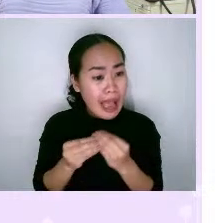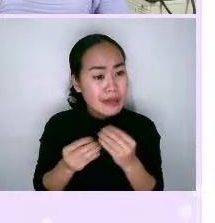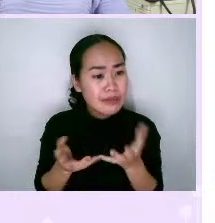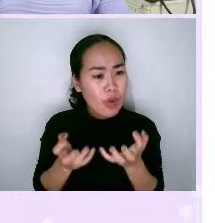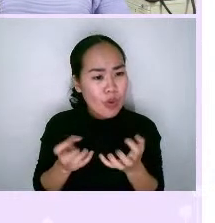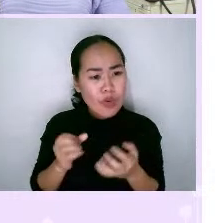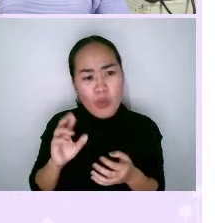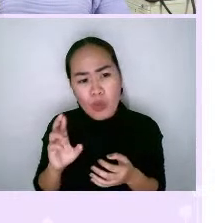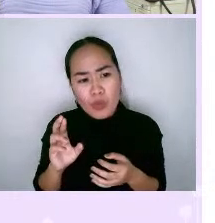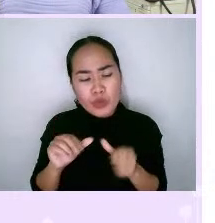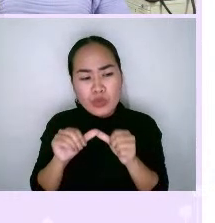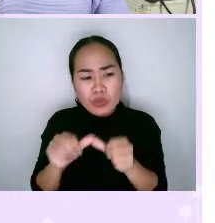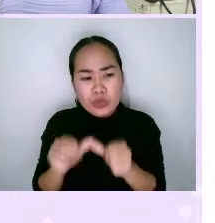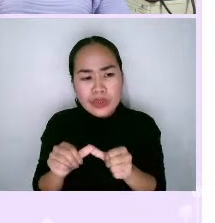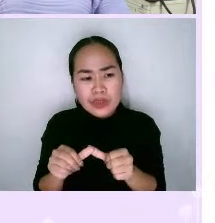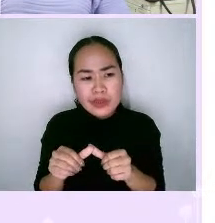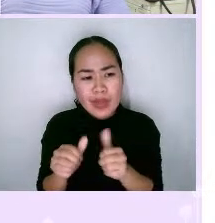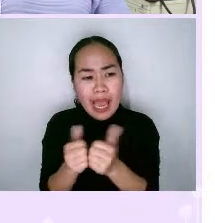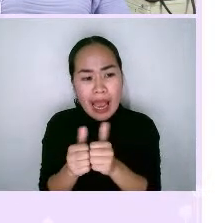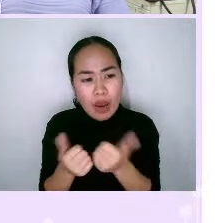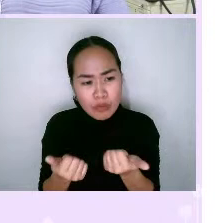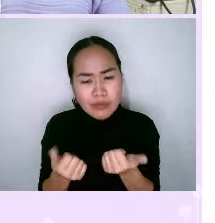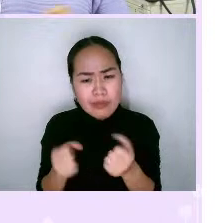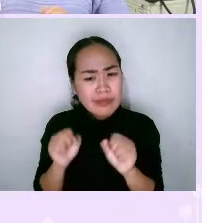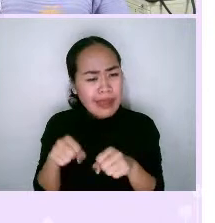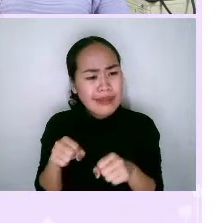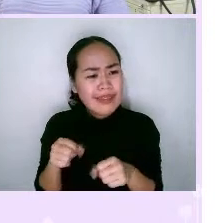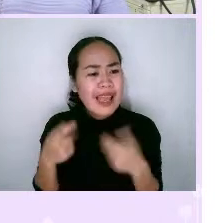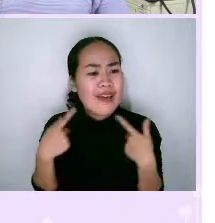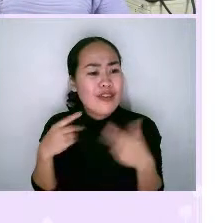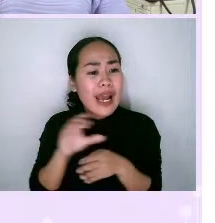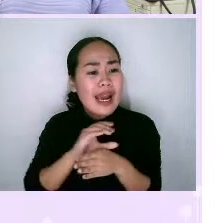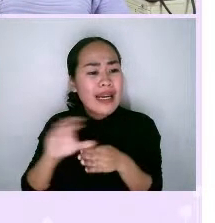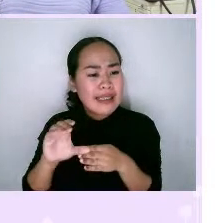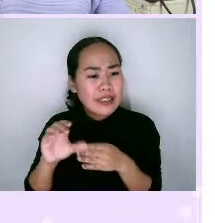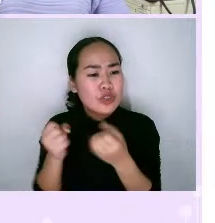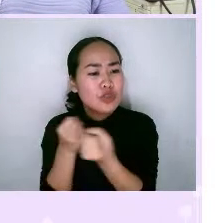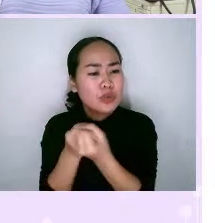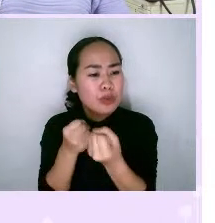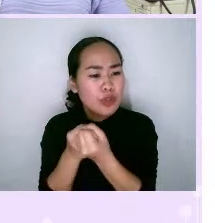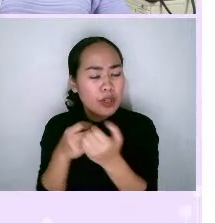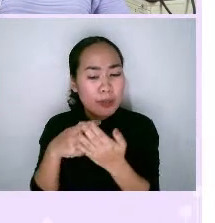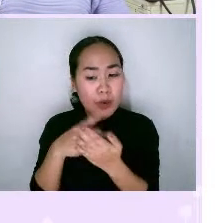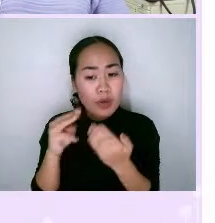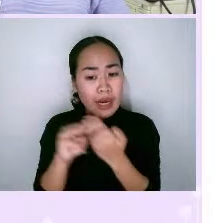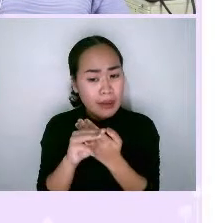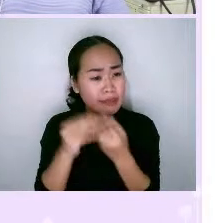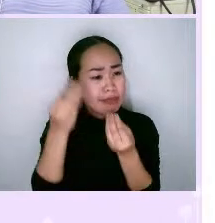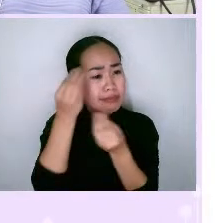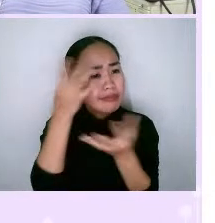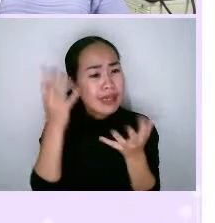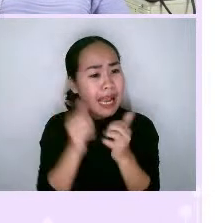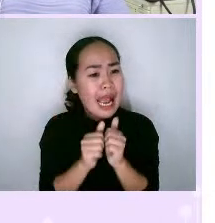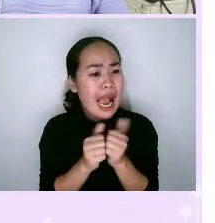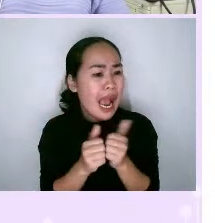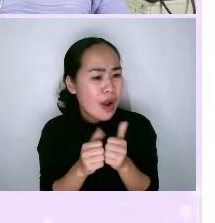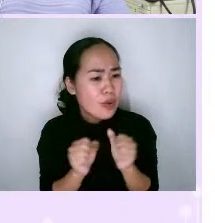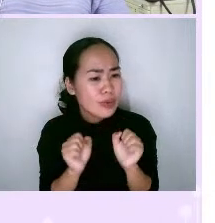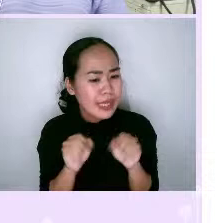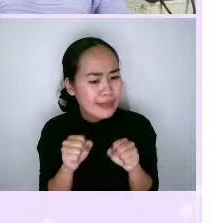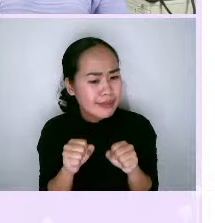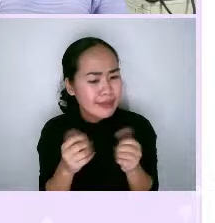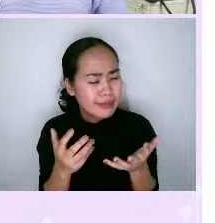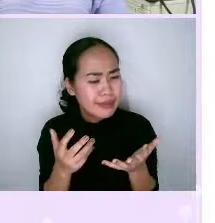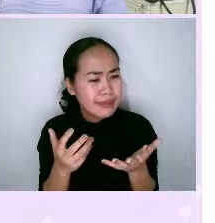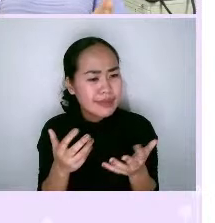So ito pong Career Development Support Program ay nagbibigay ng mga information sa atin. Paano po ba ako